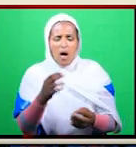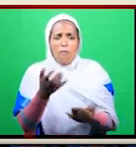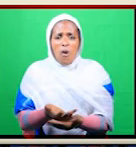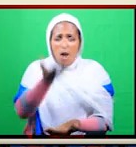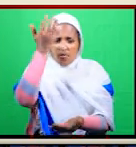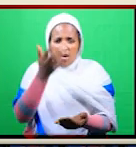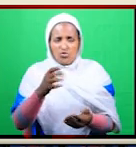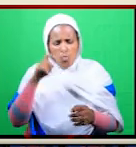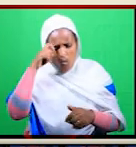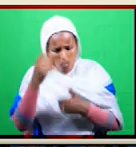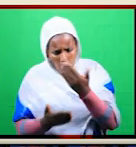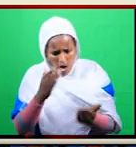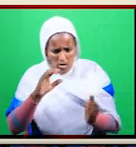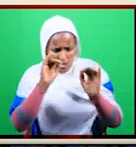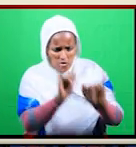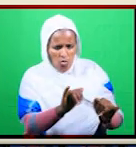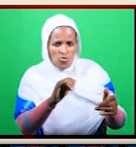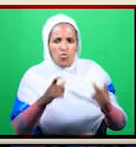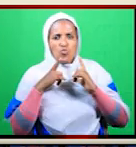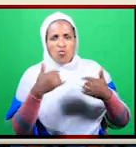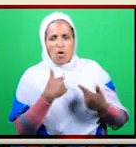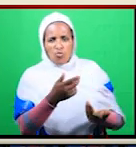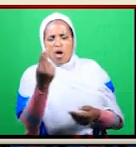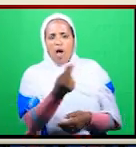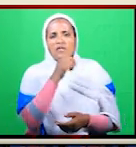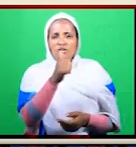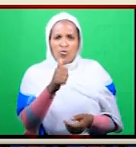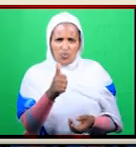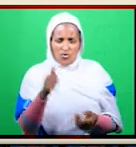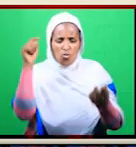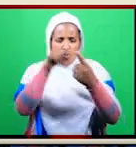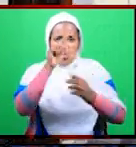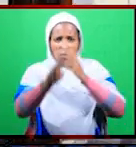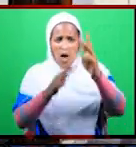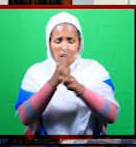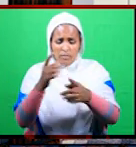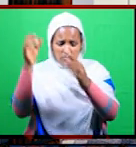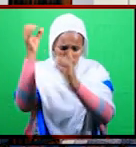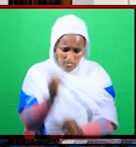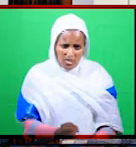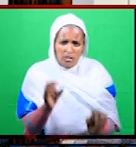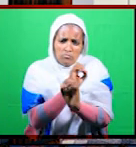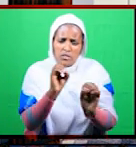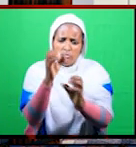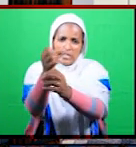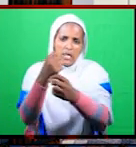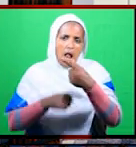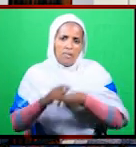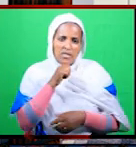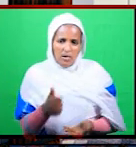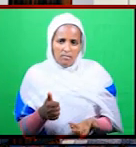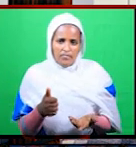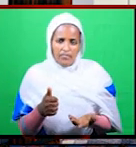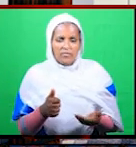ደግሞ በሀብታቸው ለሀብታቸው ባሪያ ሆነው ይኖረዋሉ ያልተጠቀሙበት። ወደ ዓለም ስንመጣ ምንም ይዘን አልመጣንም ይላል